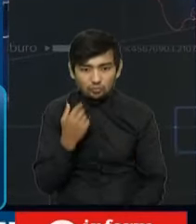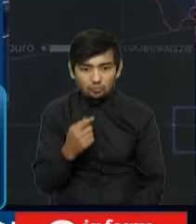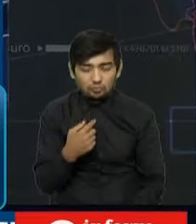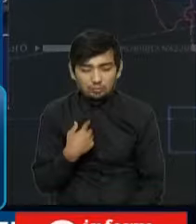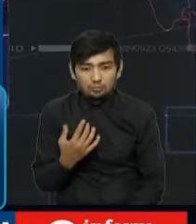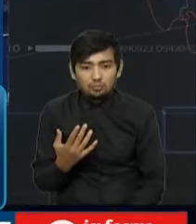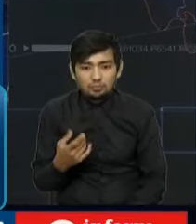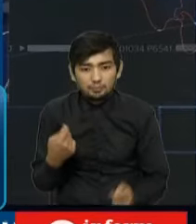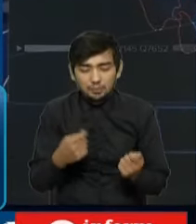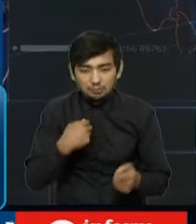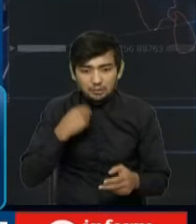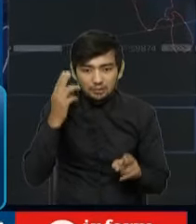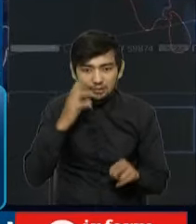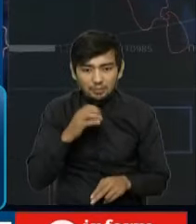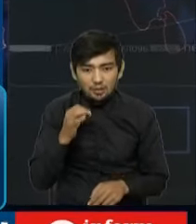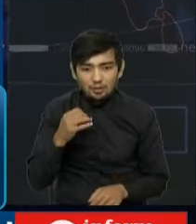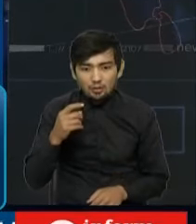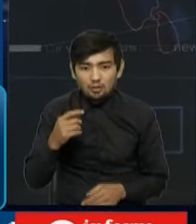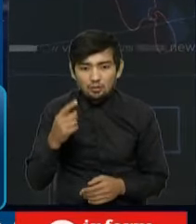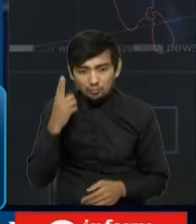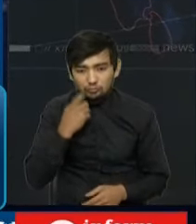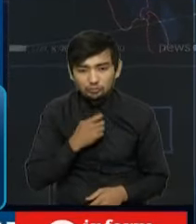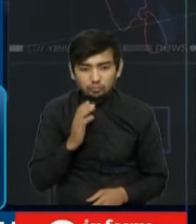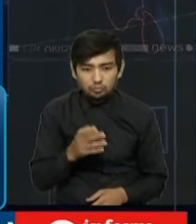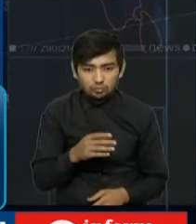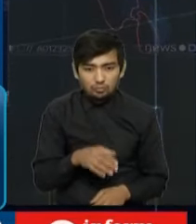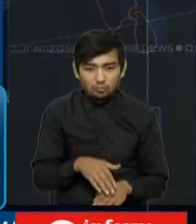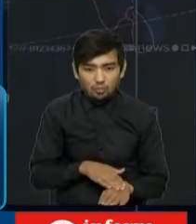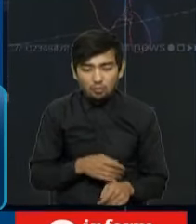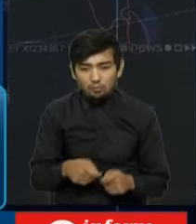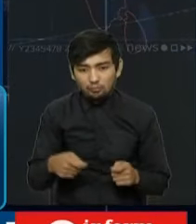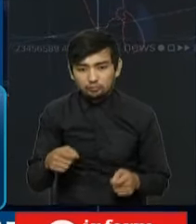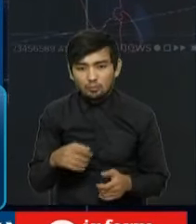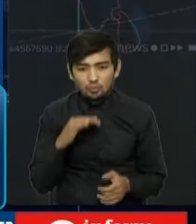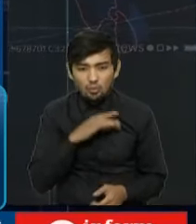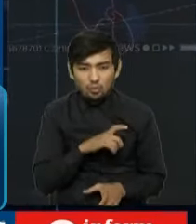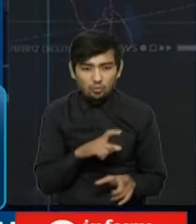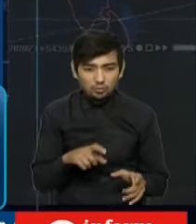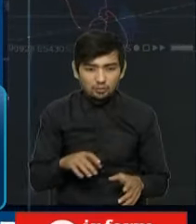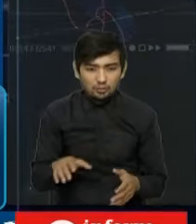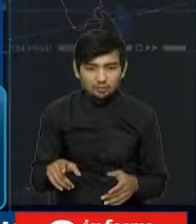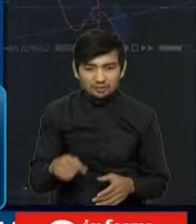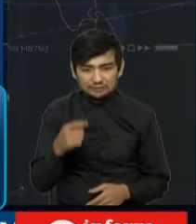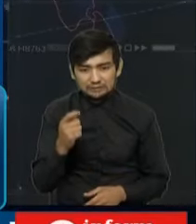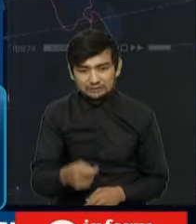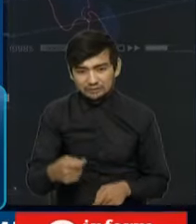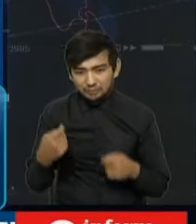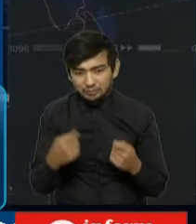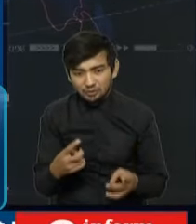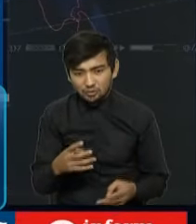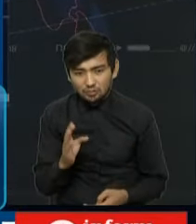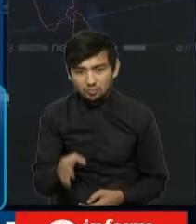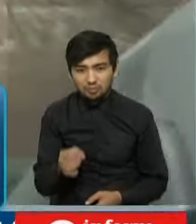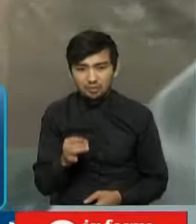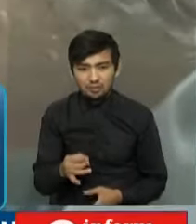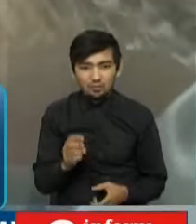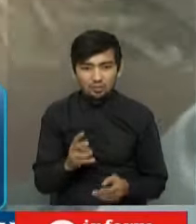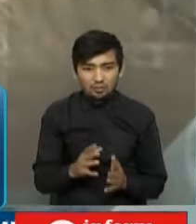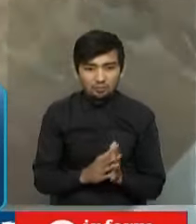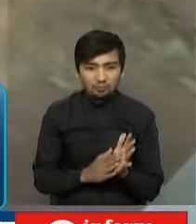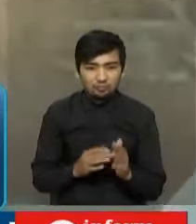А сейчас, пока государство говорит цены, многие крестьяне уже будут вынуждены отдать за бесценок то, что вырастили.